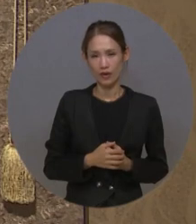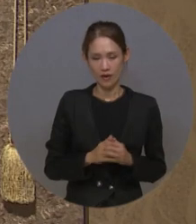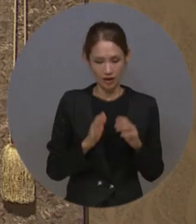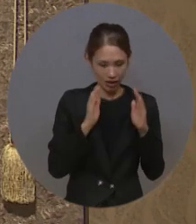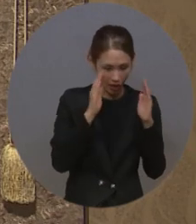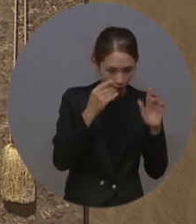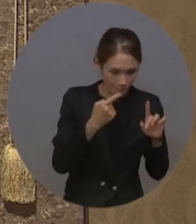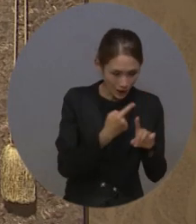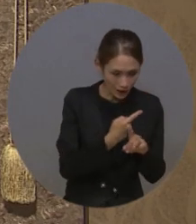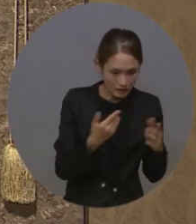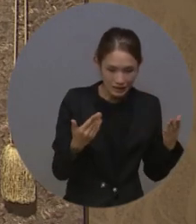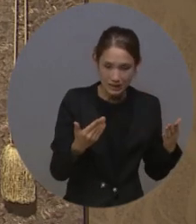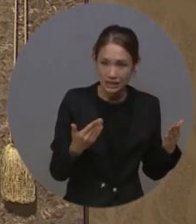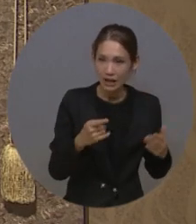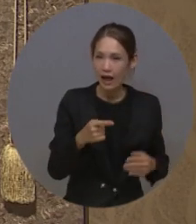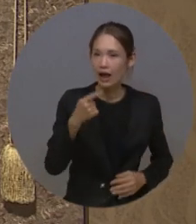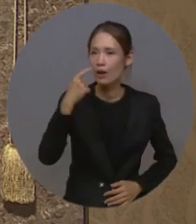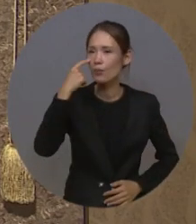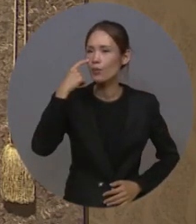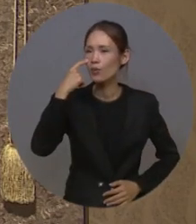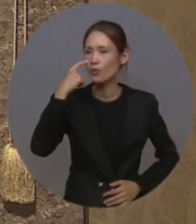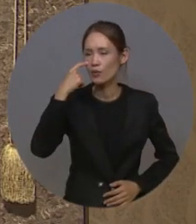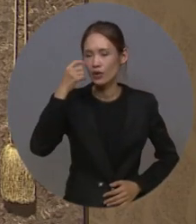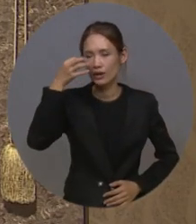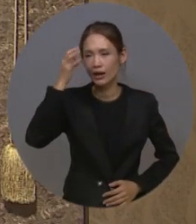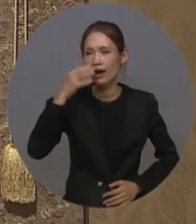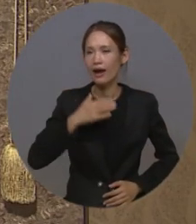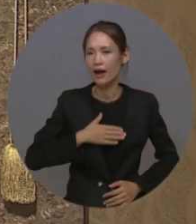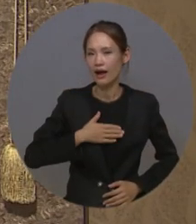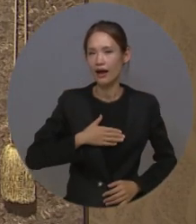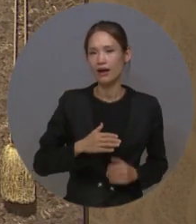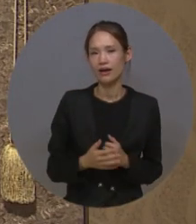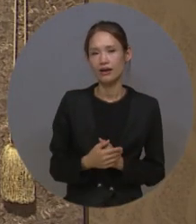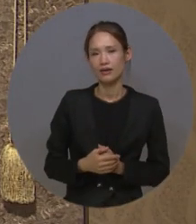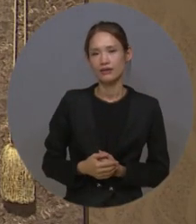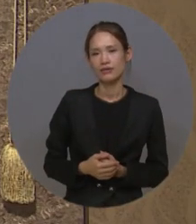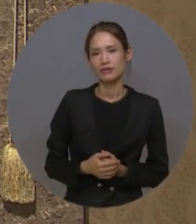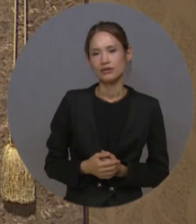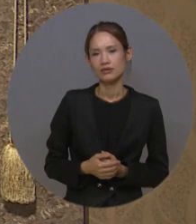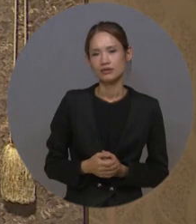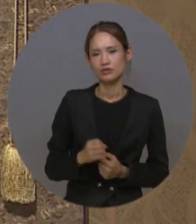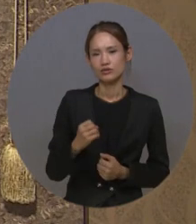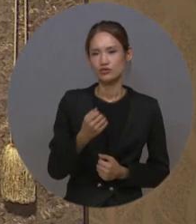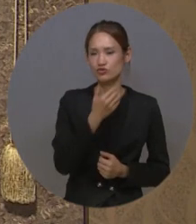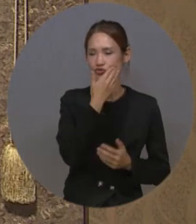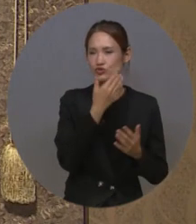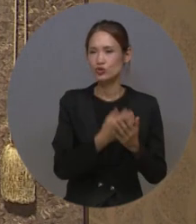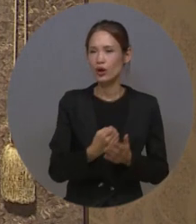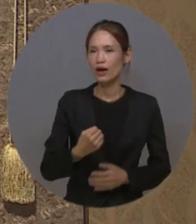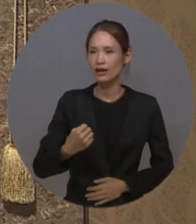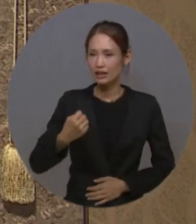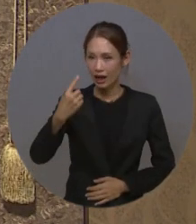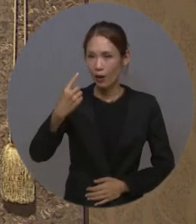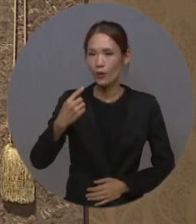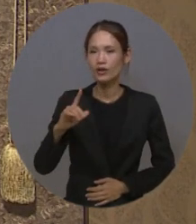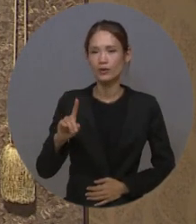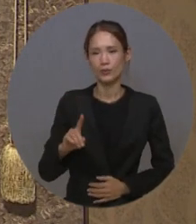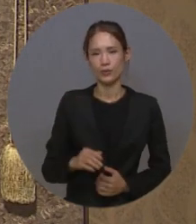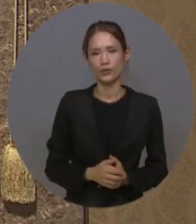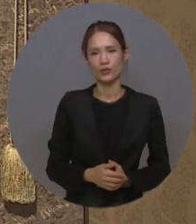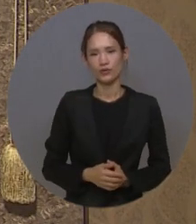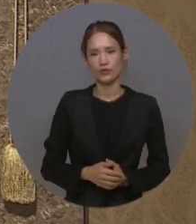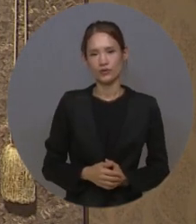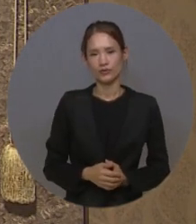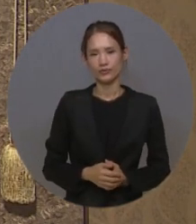방향을 틀어볼까라는 이제 생각을 하게 되었던 네네. 차에 예. 중요한 계기가 또 하나가 있는 게 제가